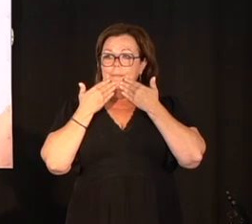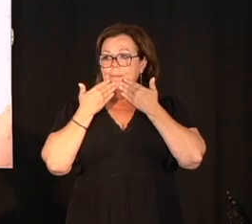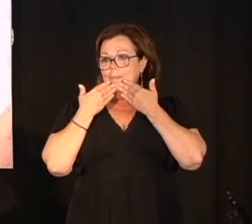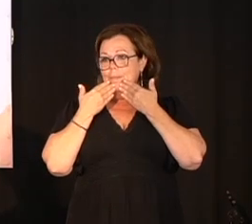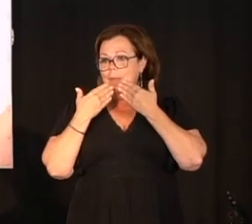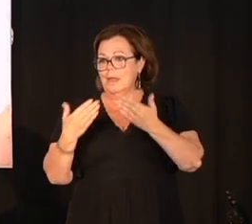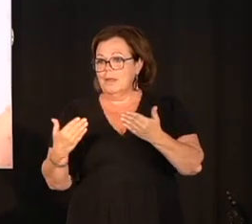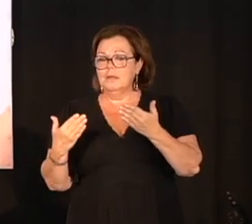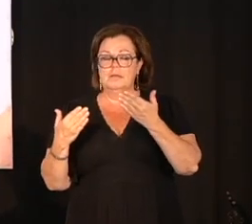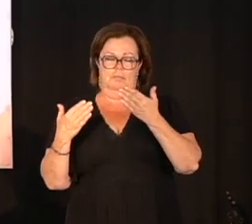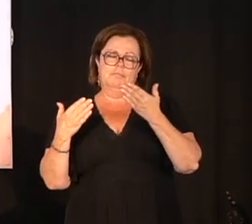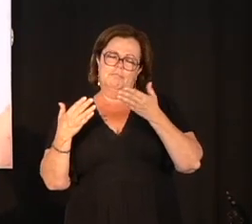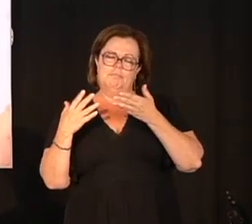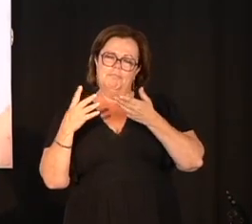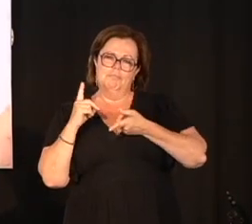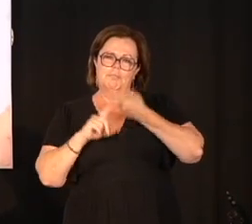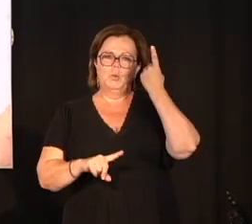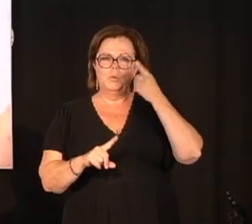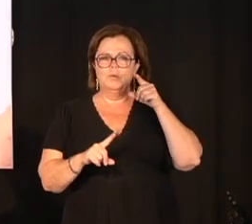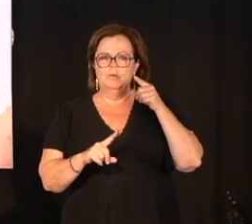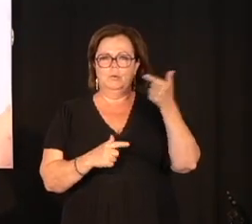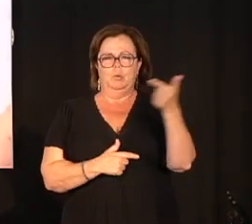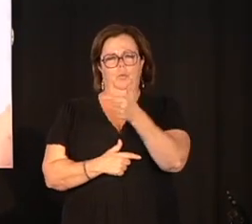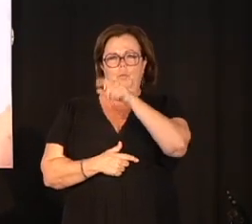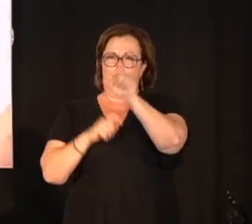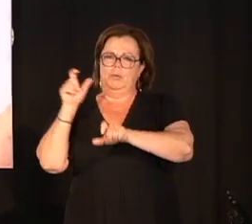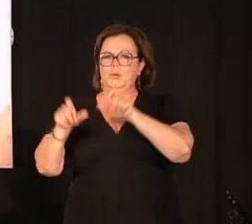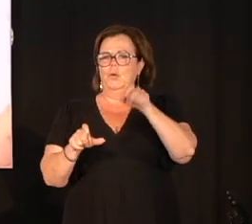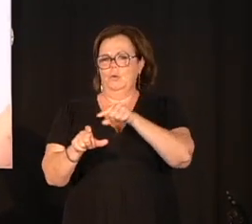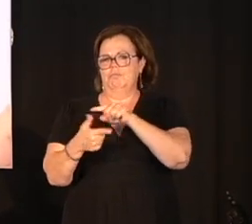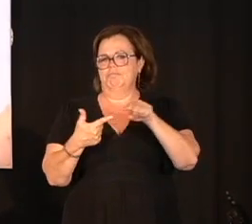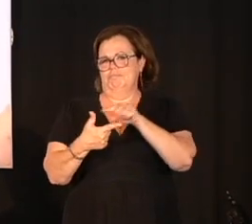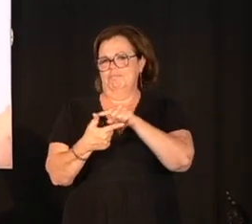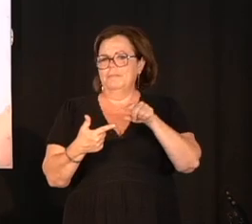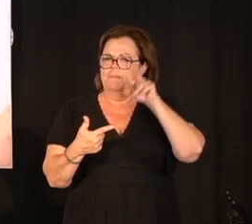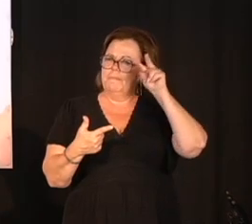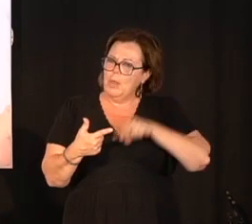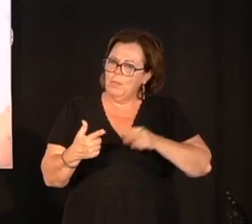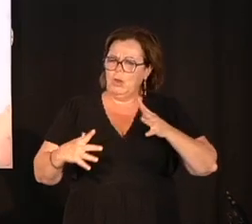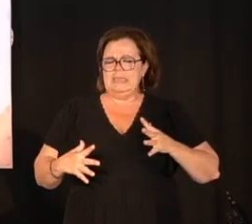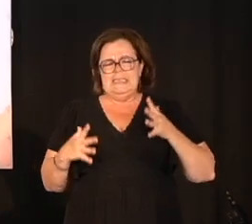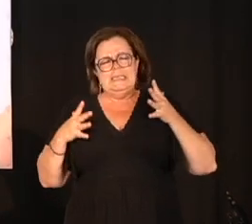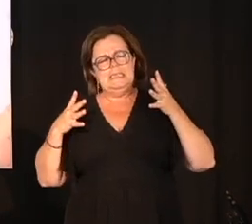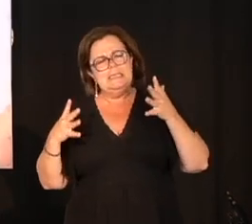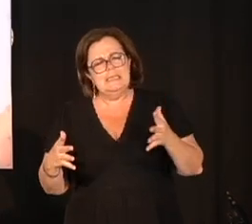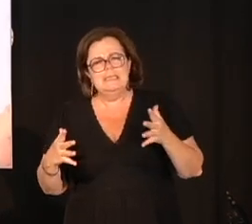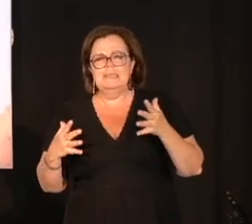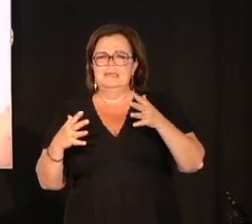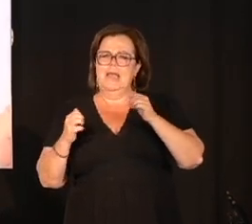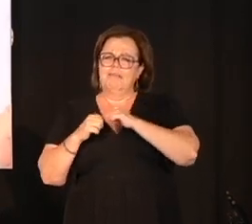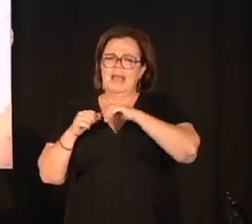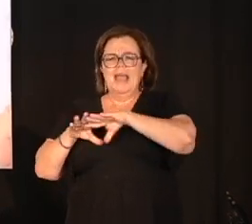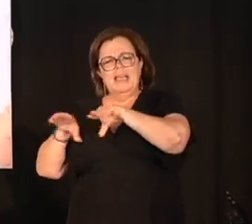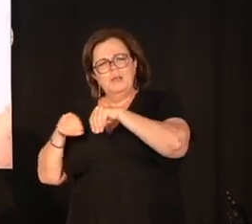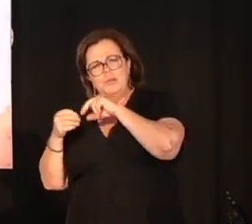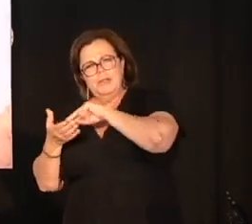remercier particulièrement deux personnes qui ont œuvré avec tous les autres, toutes les équipes techniques,